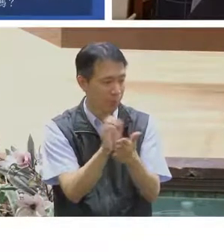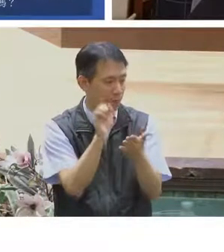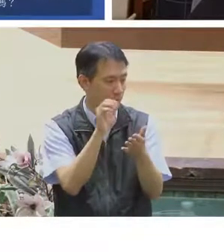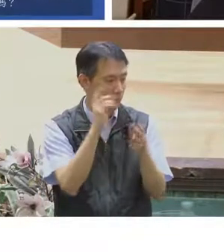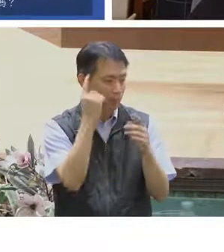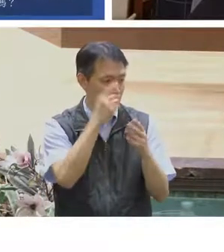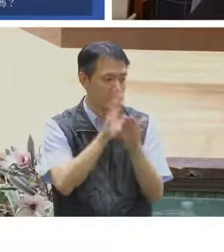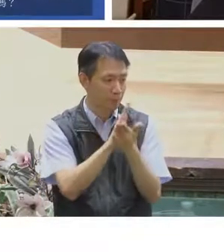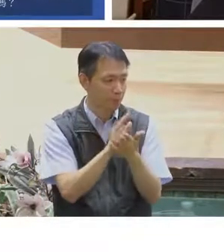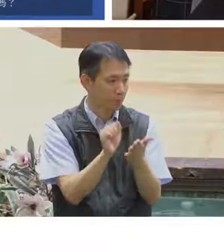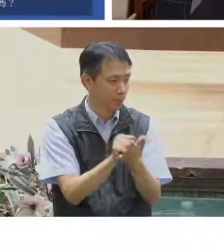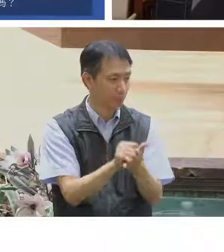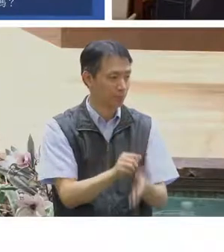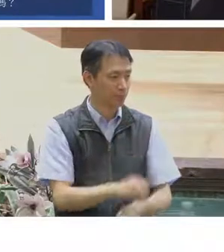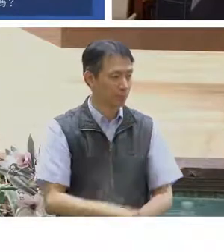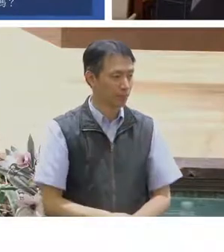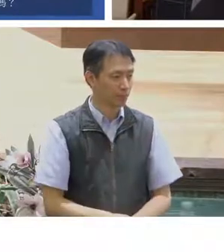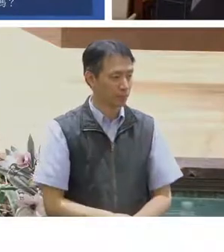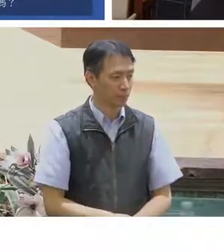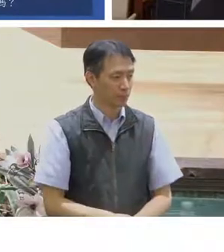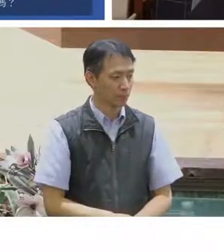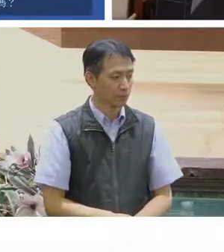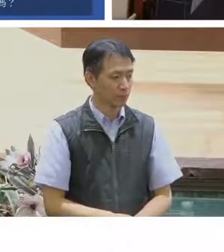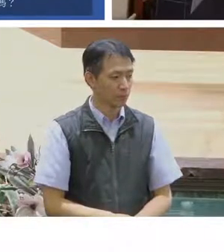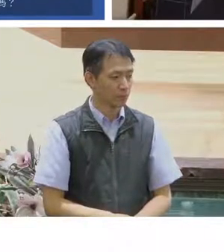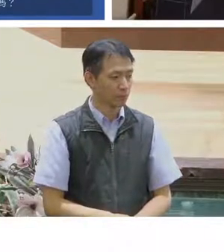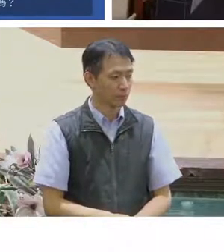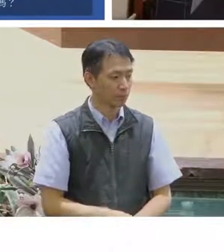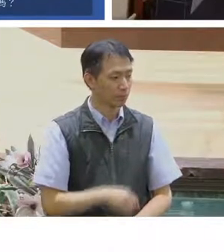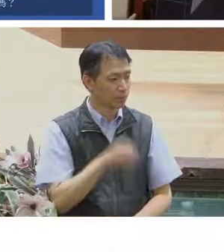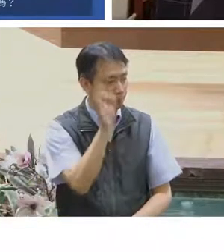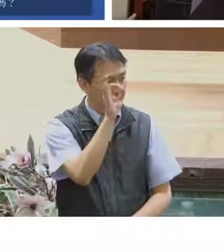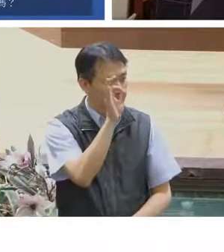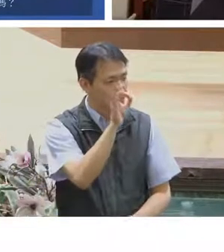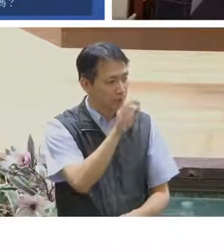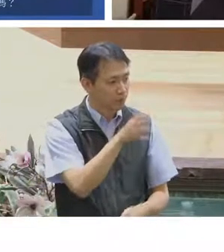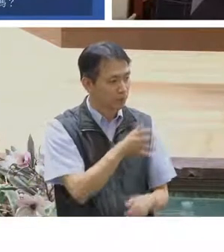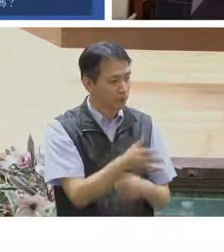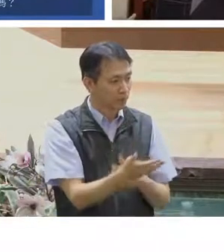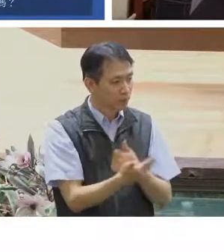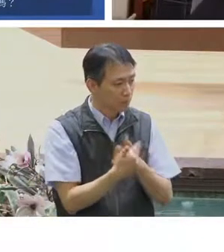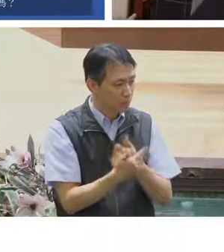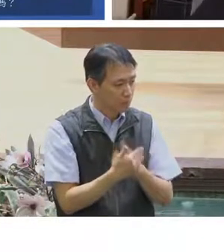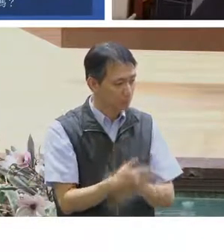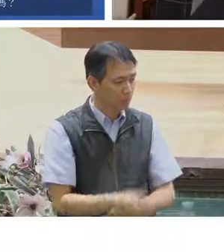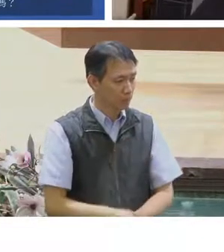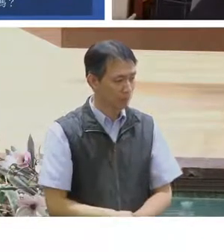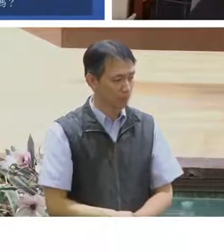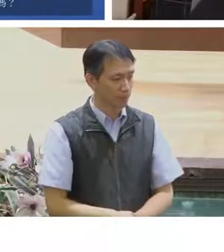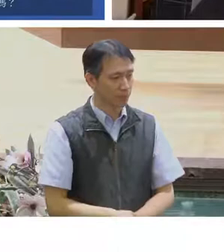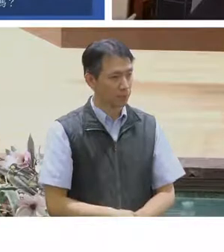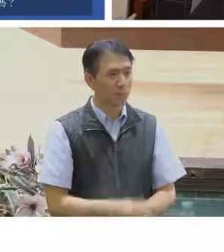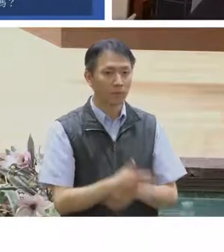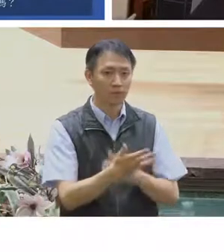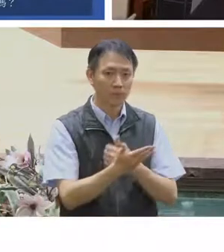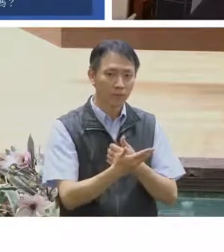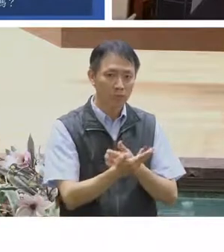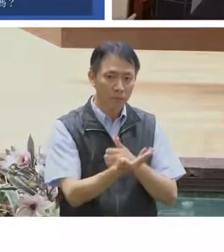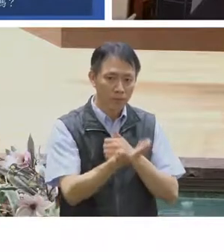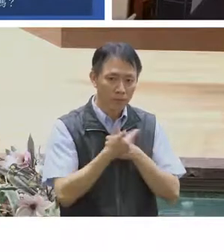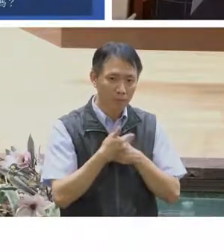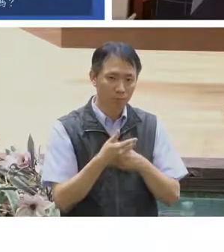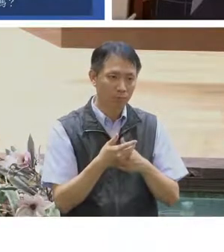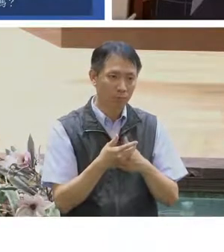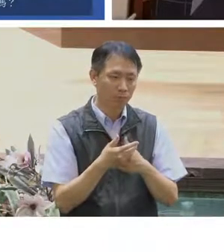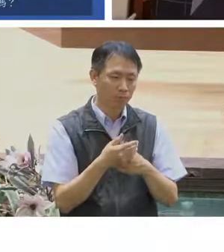请求一些很熟悉维基的人去帮忙来写的。如果我不叫他们做，他们也没有这个很